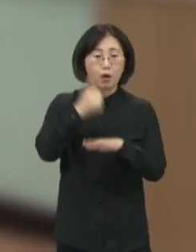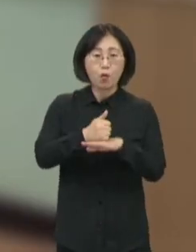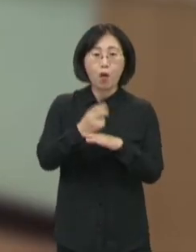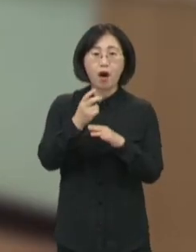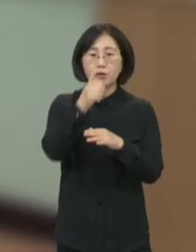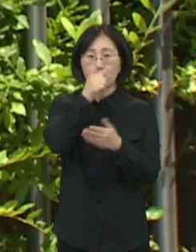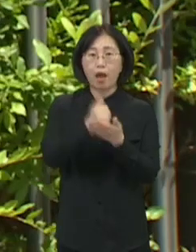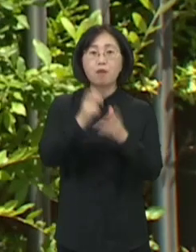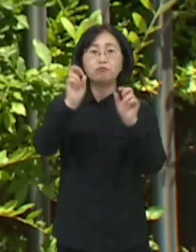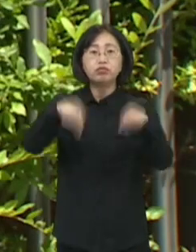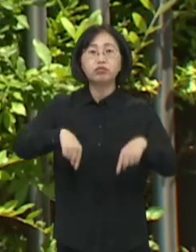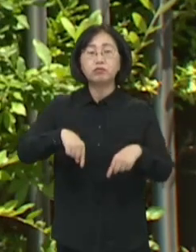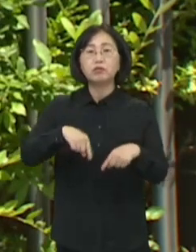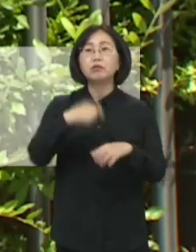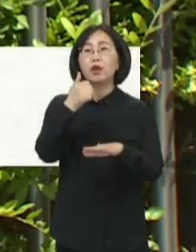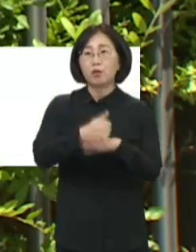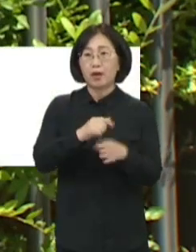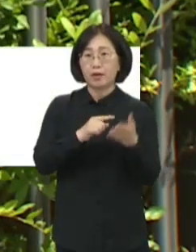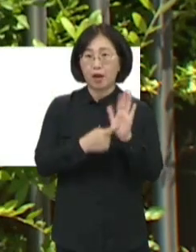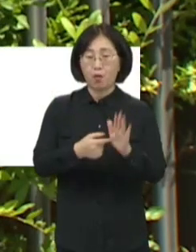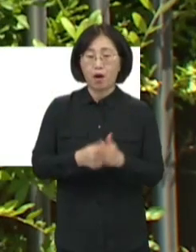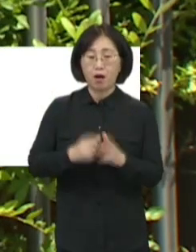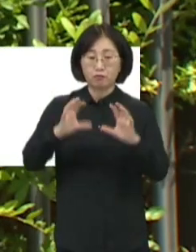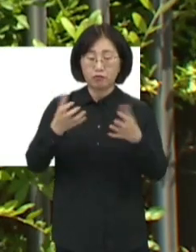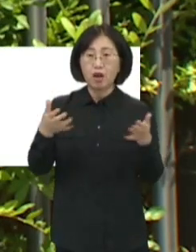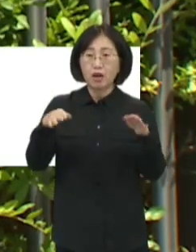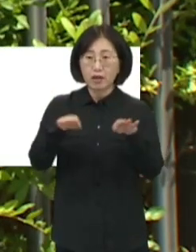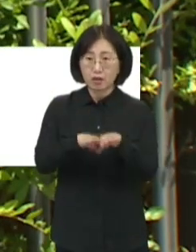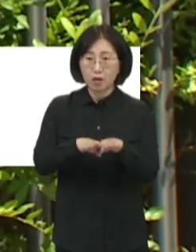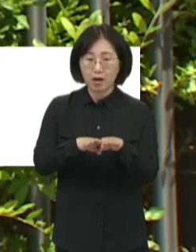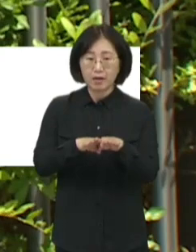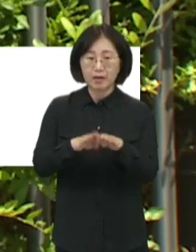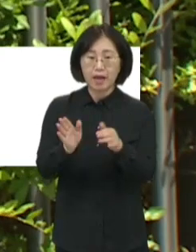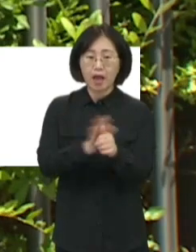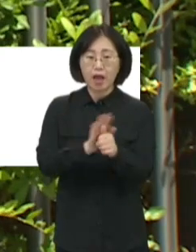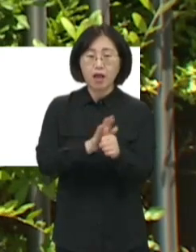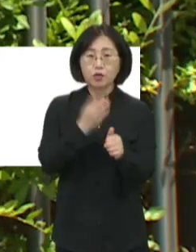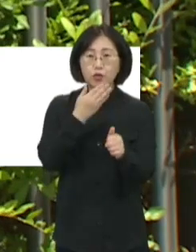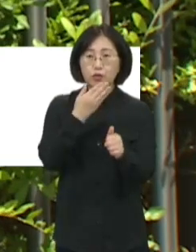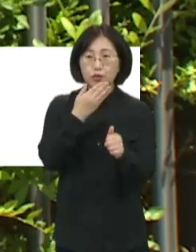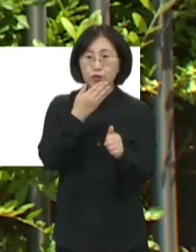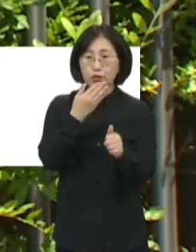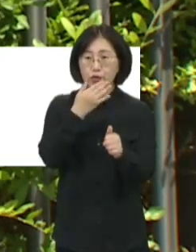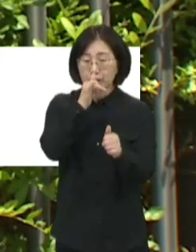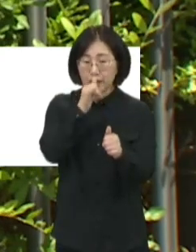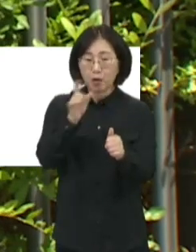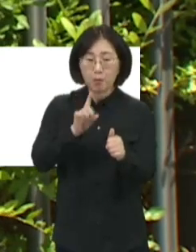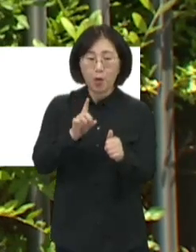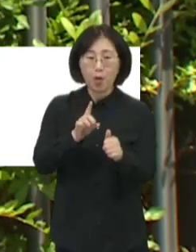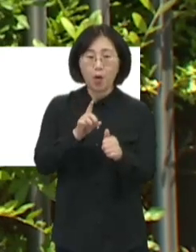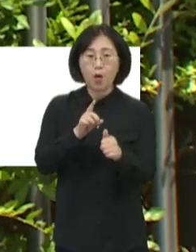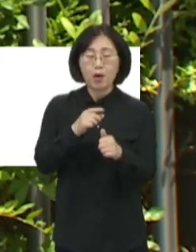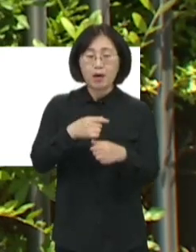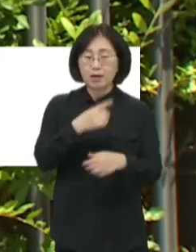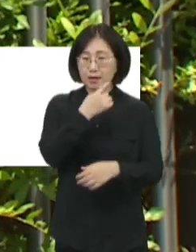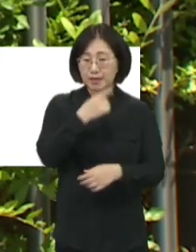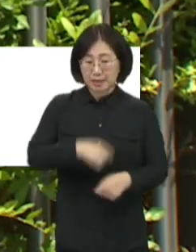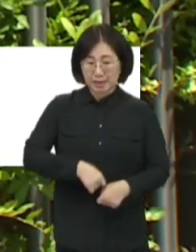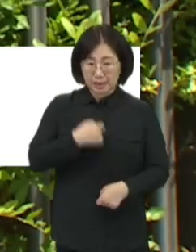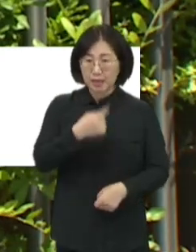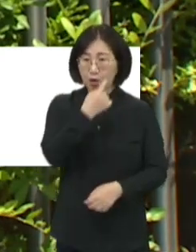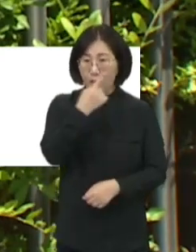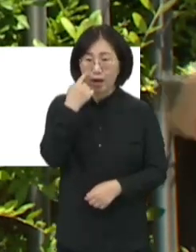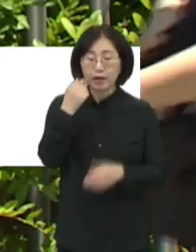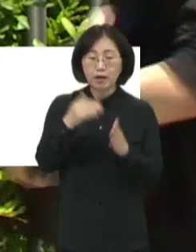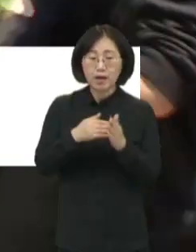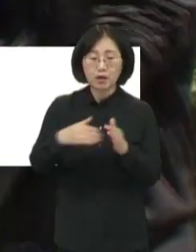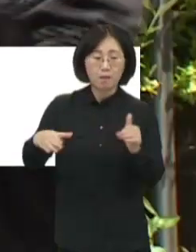상황입니다 그 국가 기관이 해줄 수 있는 것은 진상을 밝혀서 이러한 일을 유발시킨 사람들에 대해 저